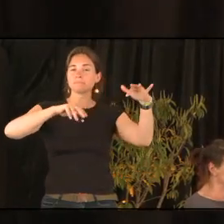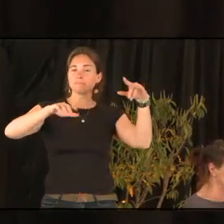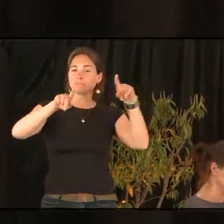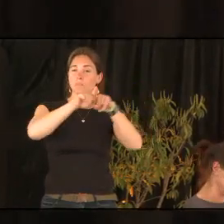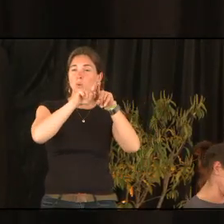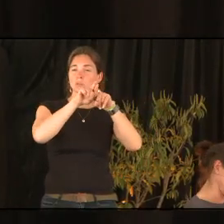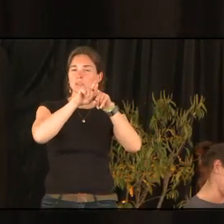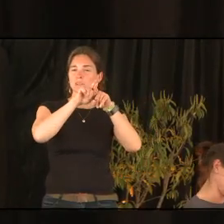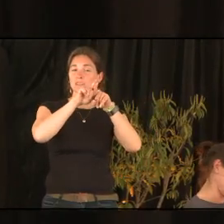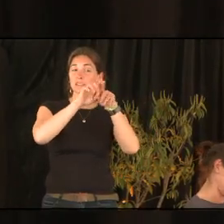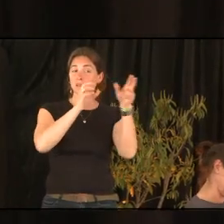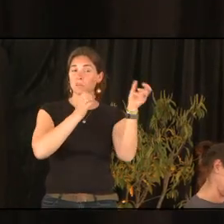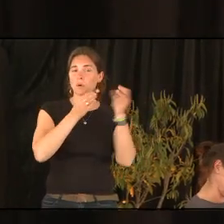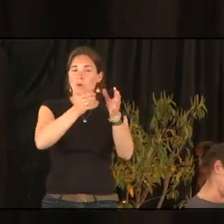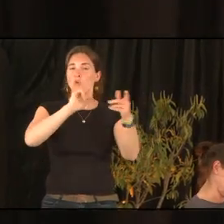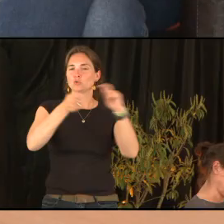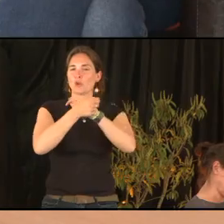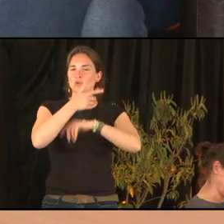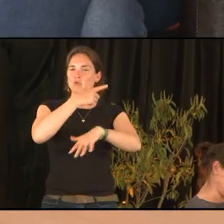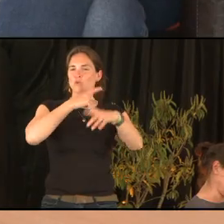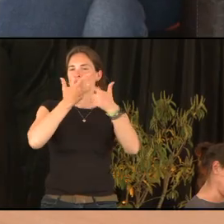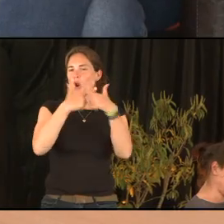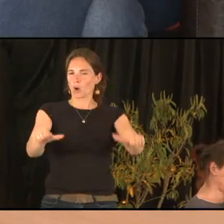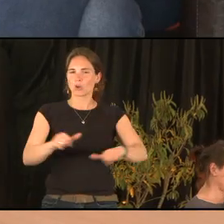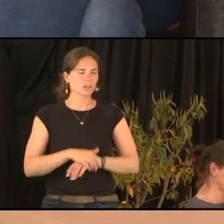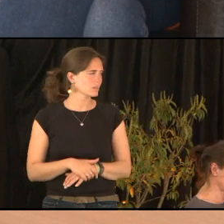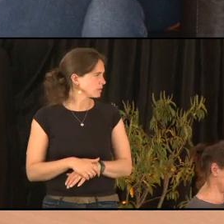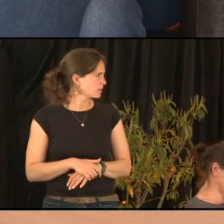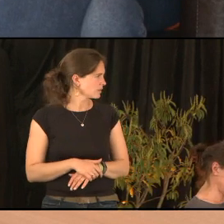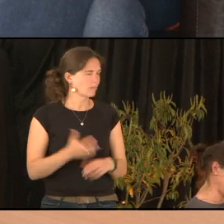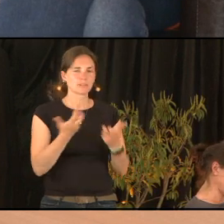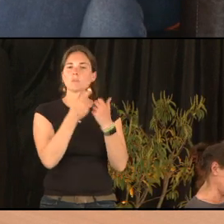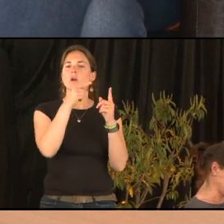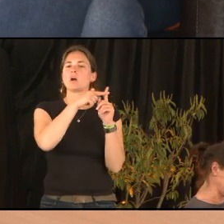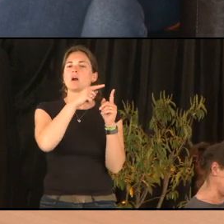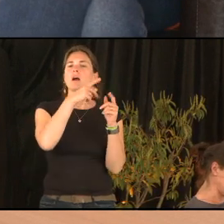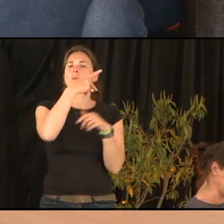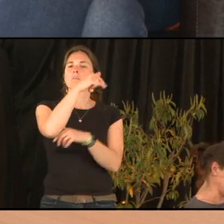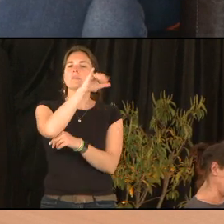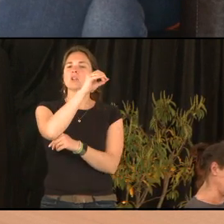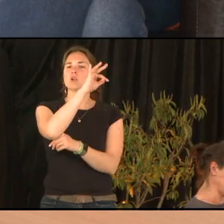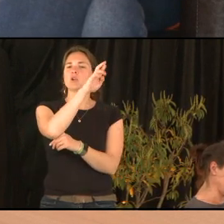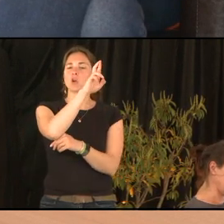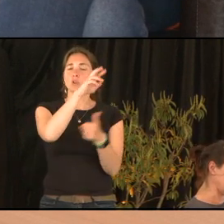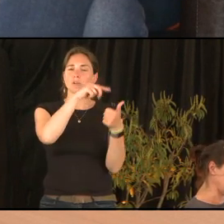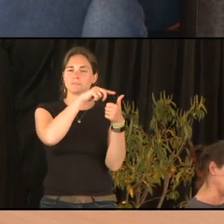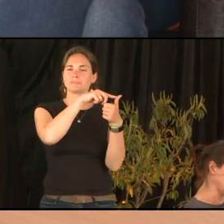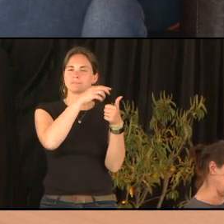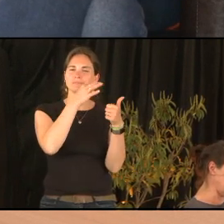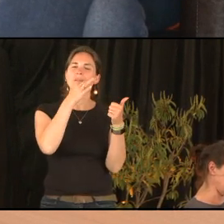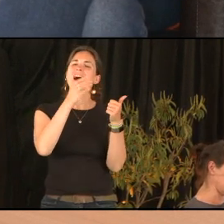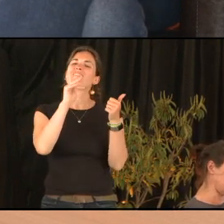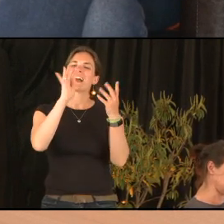multiple, et qui, donc il y avait besoin de ce jus, de ce je, de ce tu, de ce il, et donc de ce jus narratif, on va